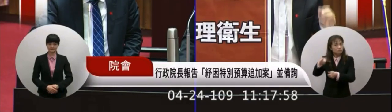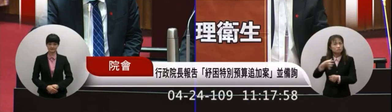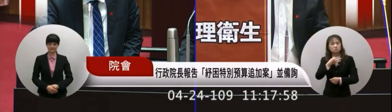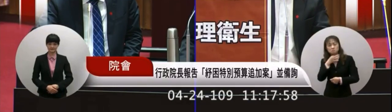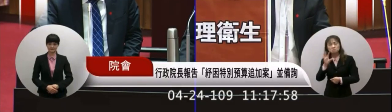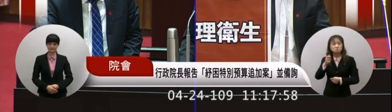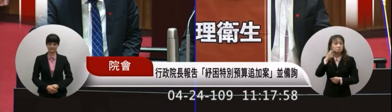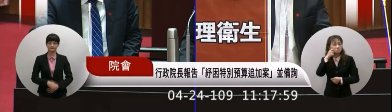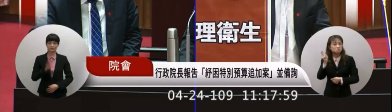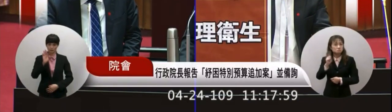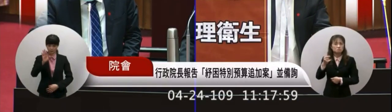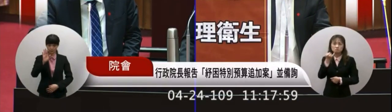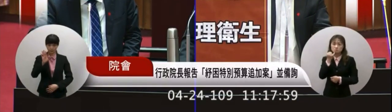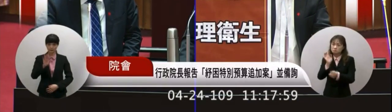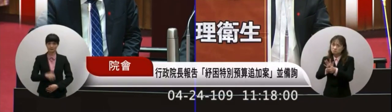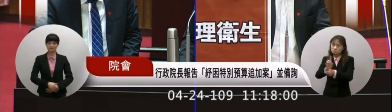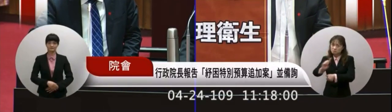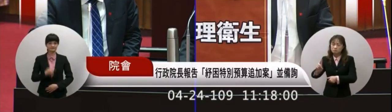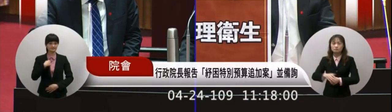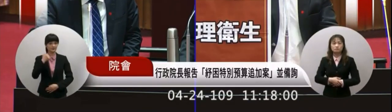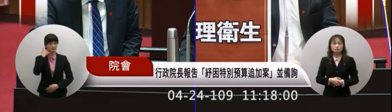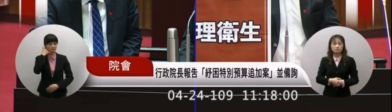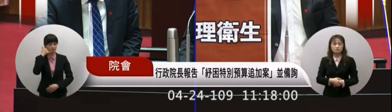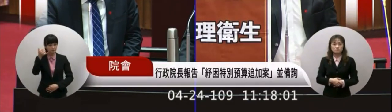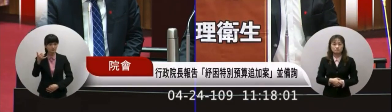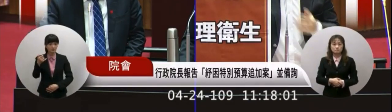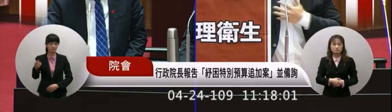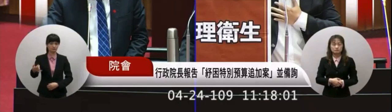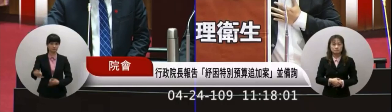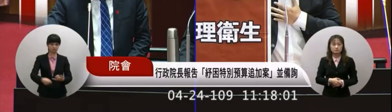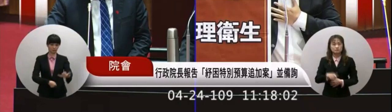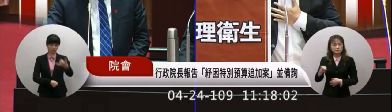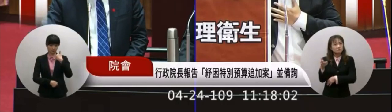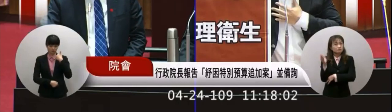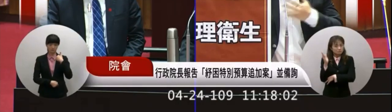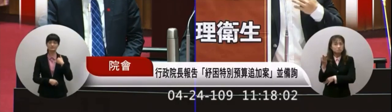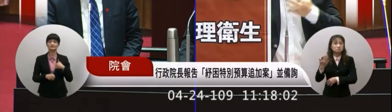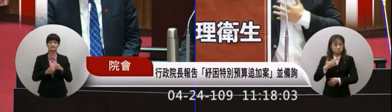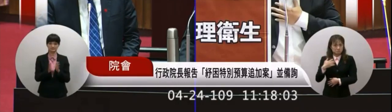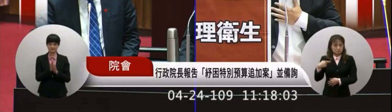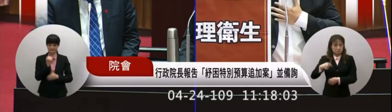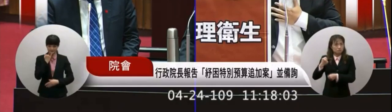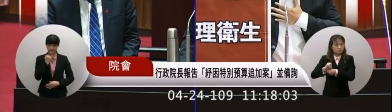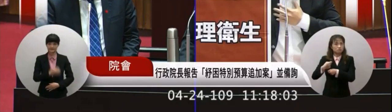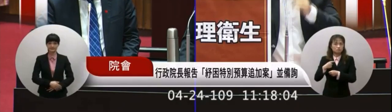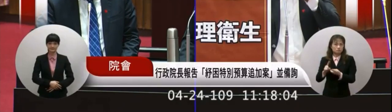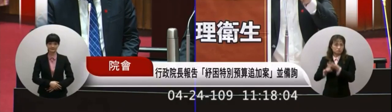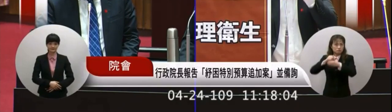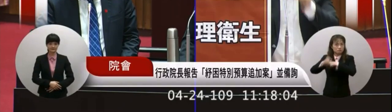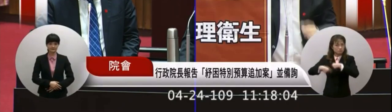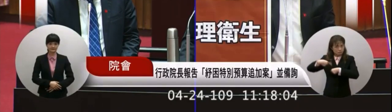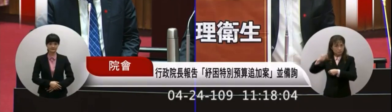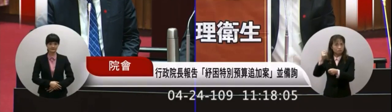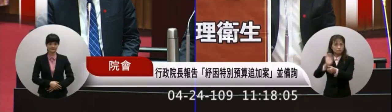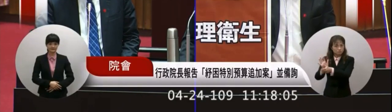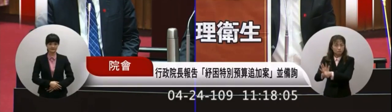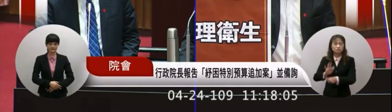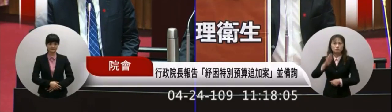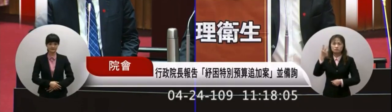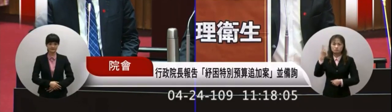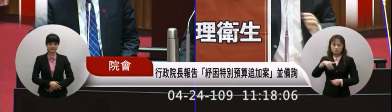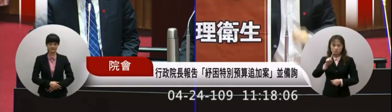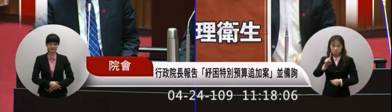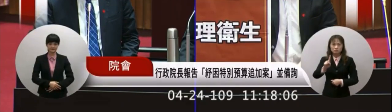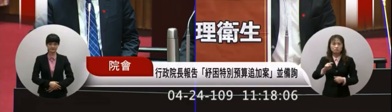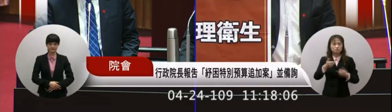有啥物资源会当协助？ 我有 call 号嘛，有接受 call 音的。 这是政府的部分，就是讲咱主动会当做的。但是还佫有一个部分真